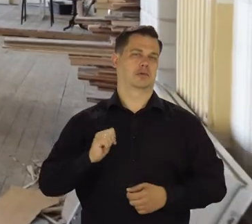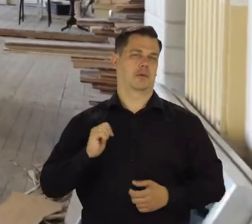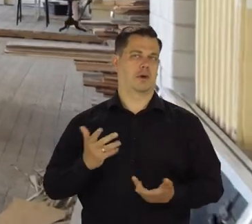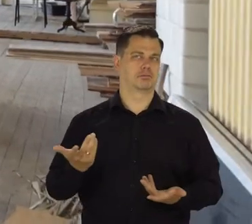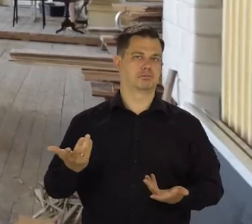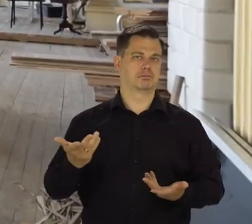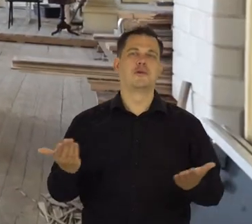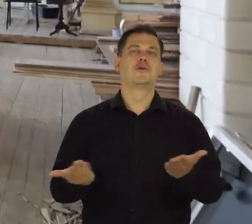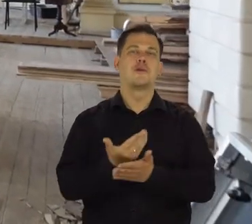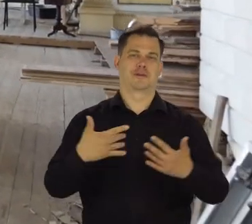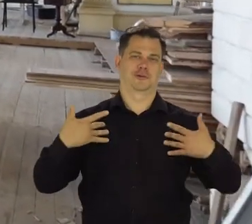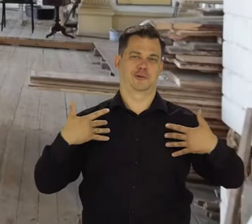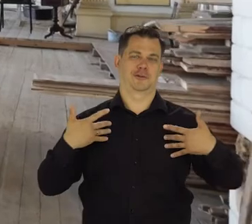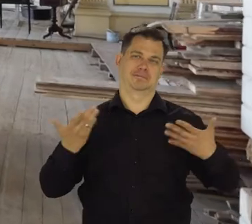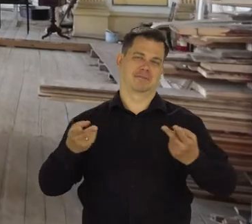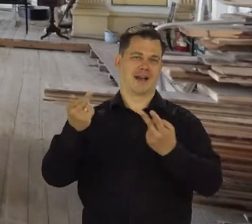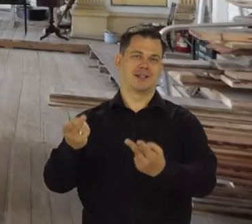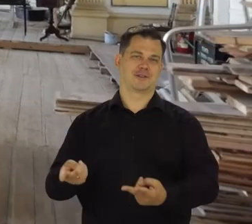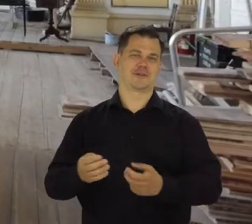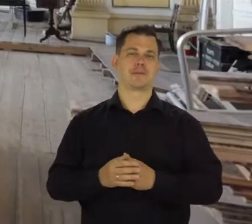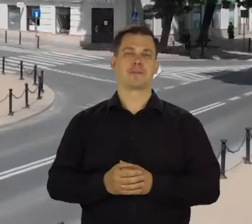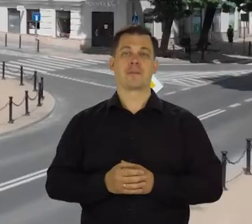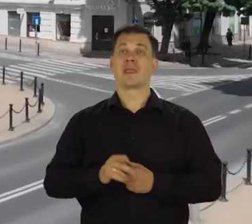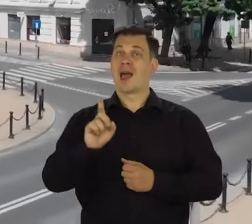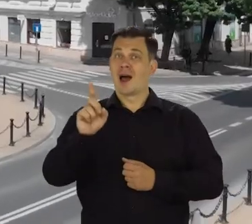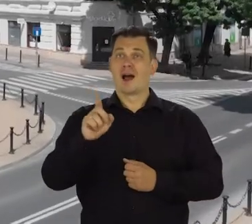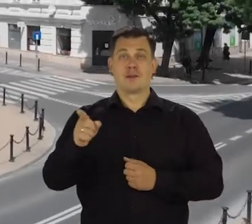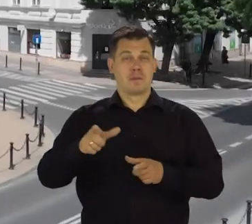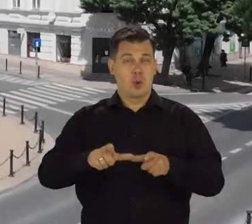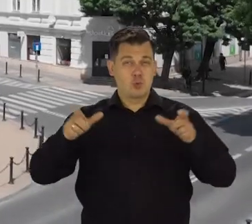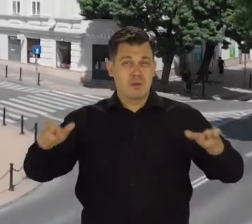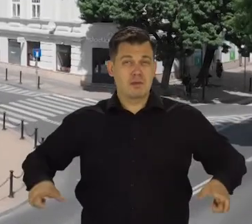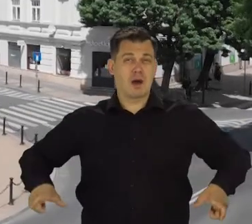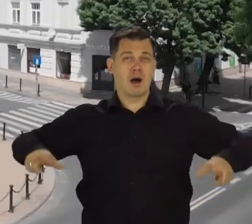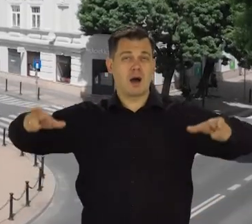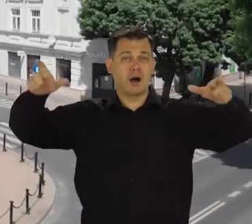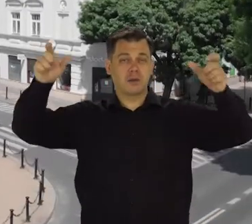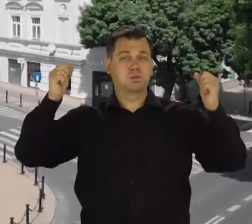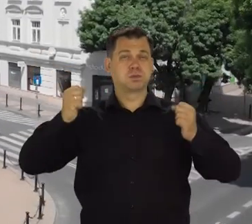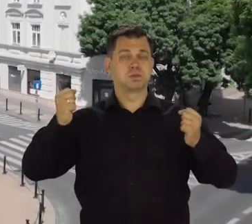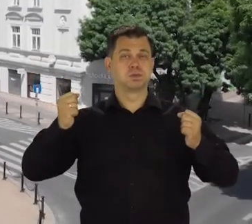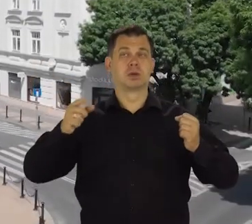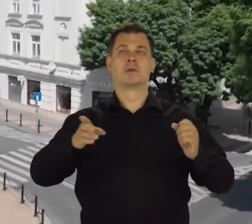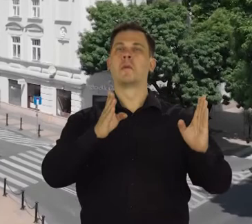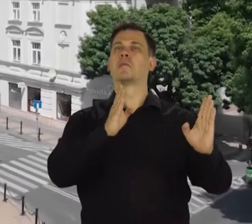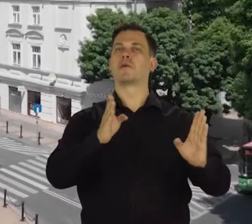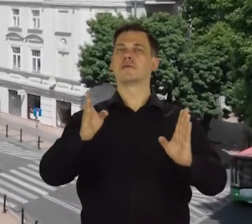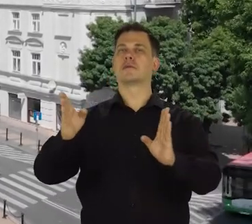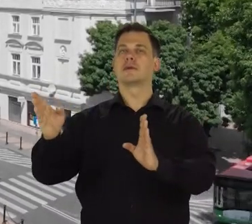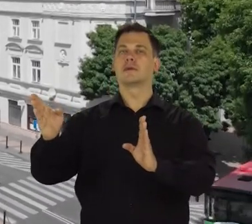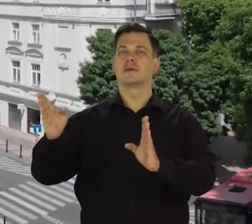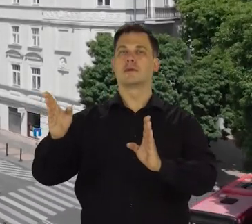sala czeka na nowe życie. W każdym razie te monumentalne elementy architektury,